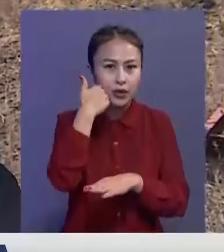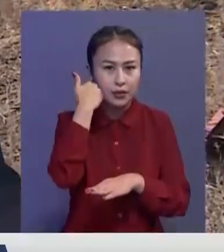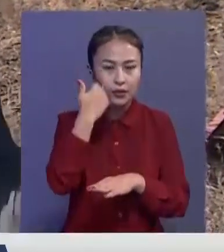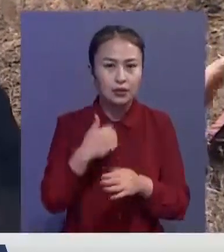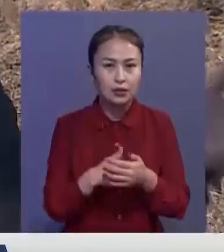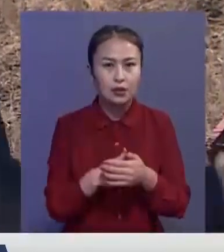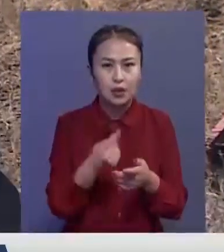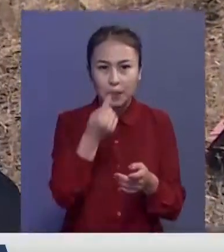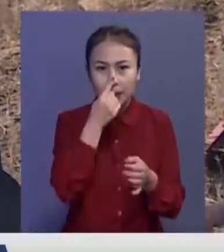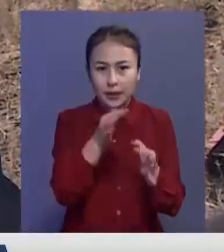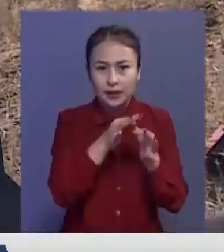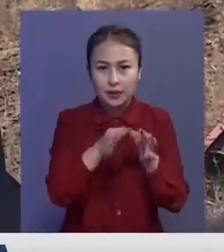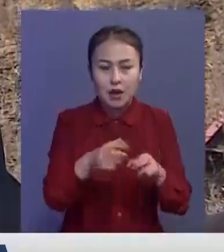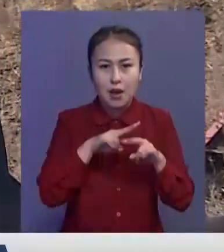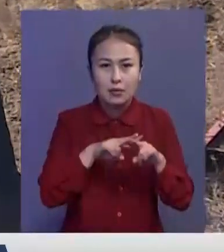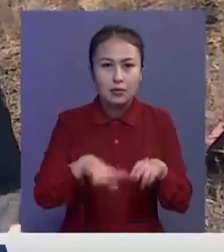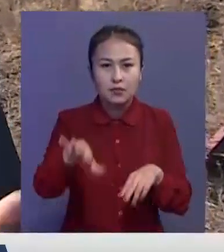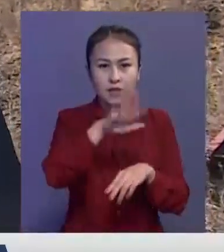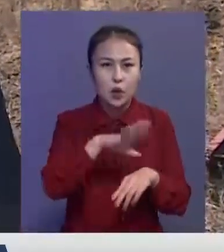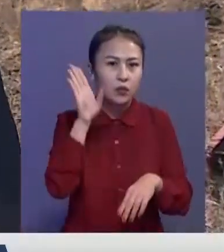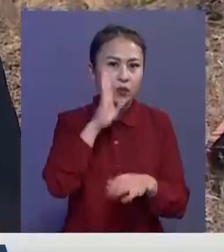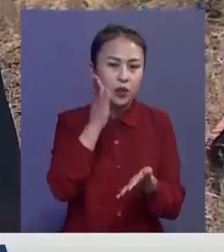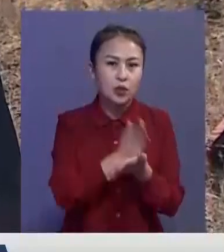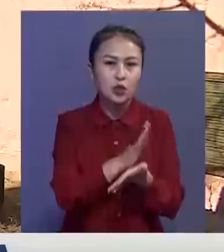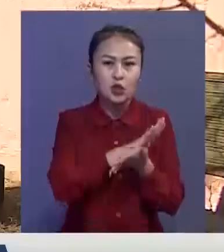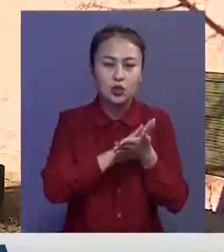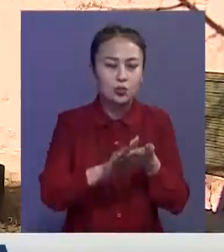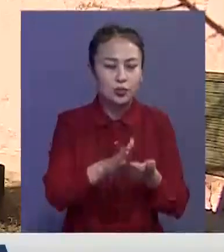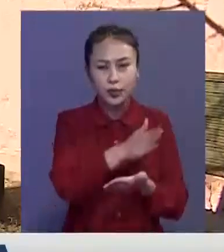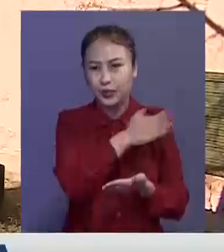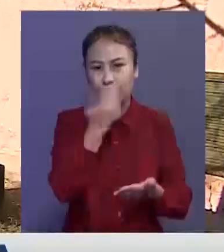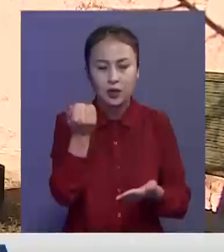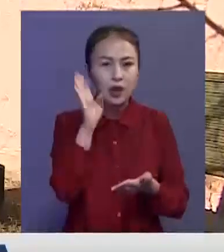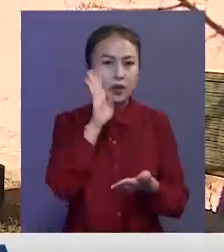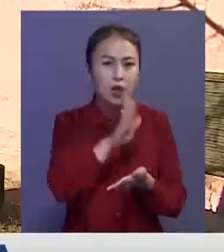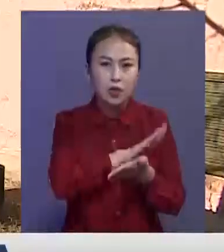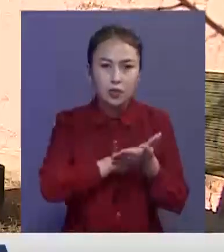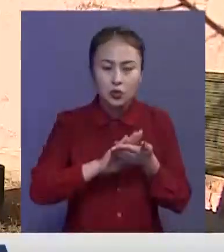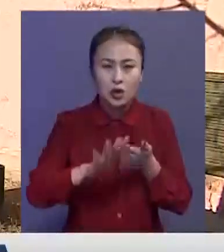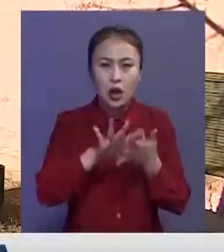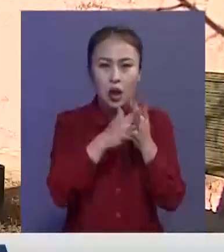деген. Тұщы су маңайымызда бар, бірақ ауыз су жоқ. Ауыз су бұл